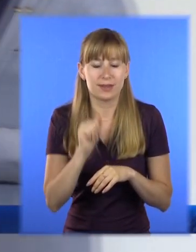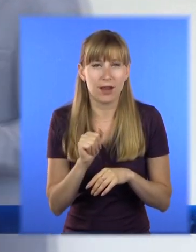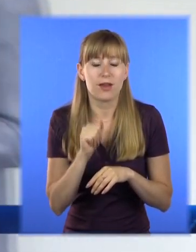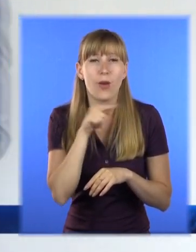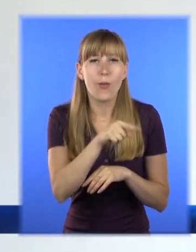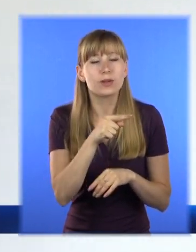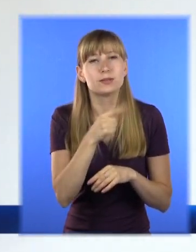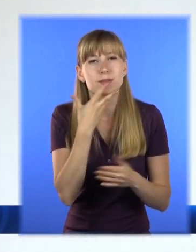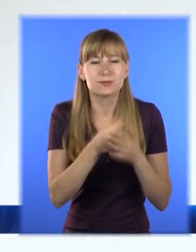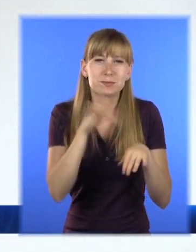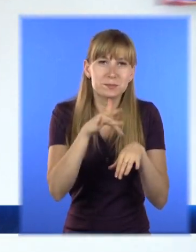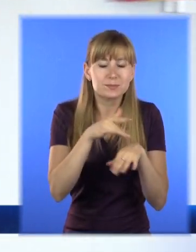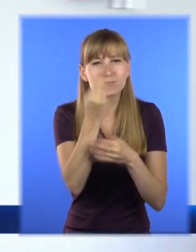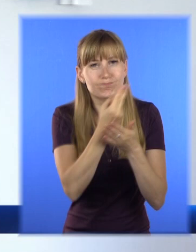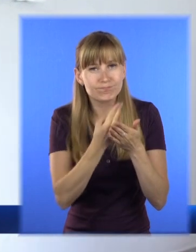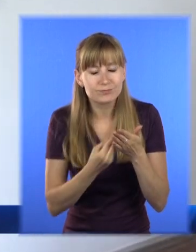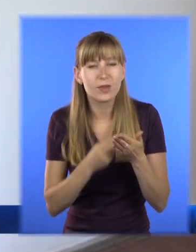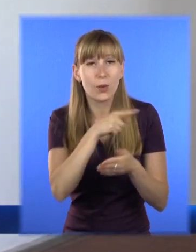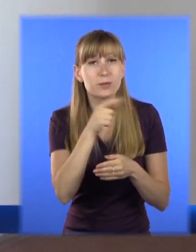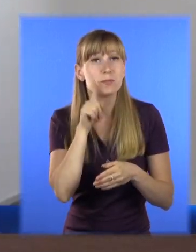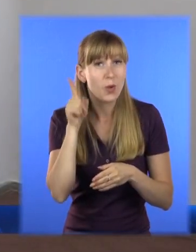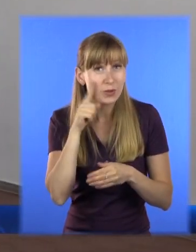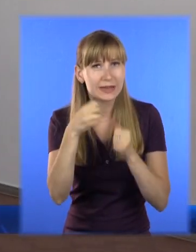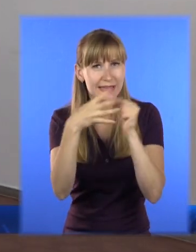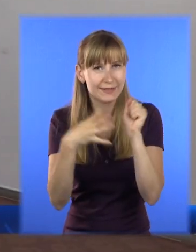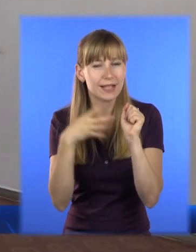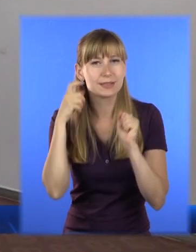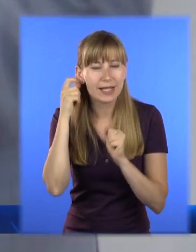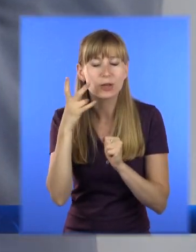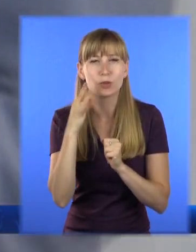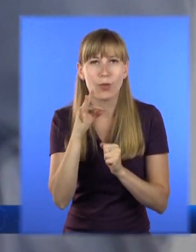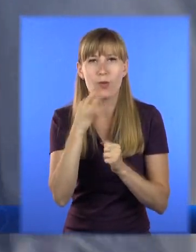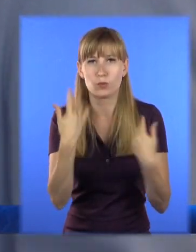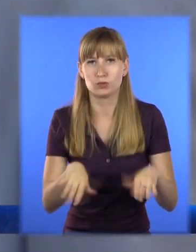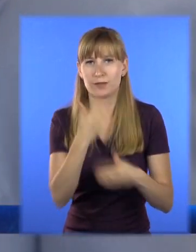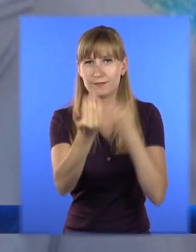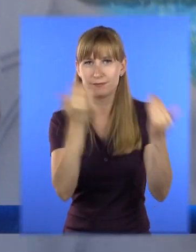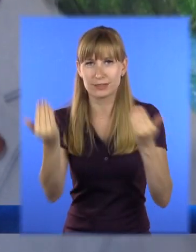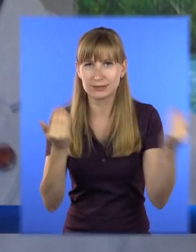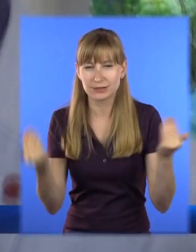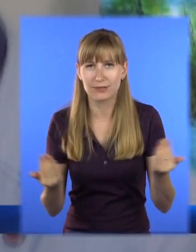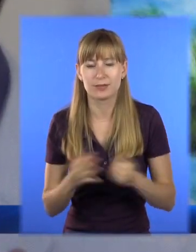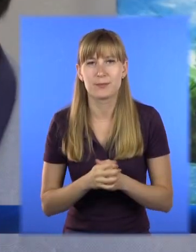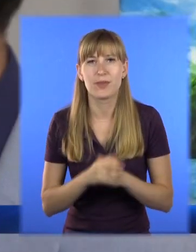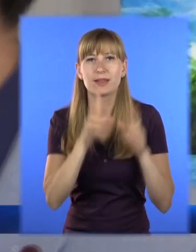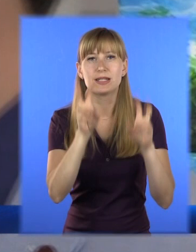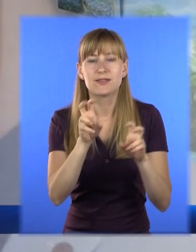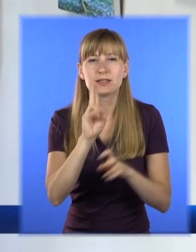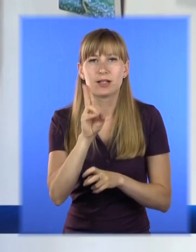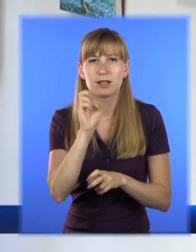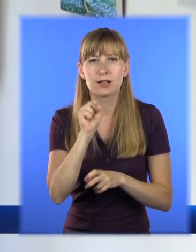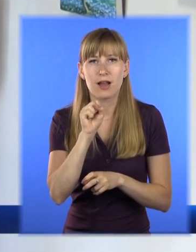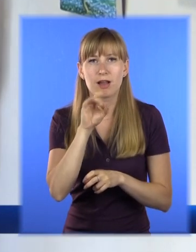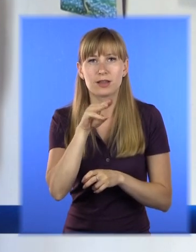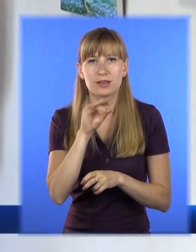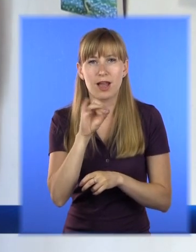Він художник-аматор. До того ж, йому лише 19 років. Незважаючи на юний вік, він вже представив свої роботи у міському виставковому залі.